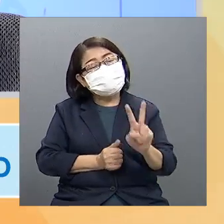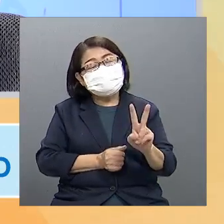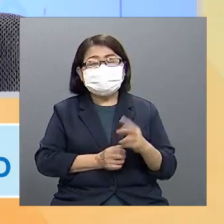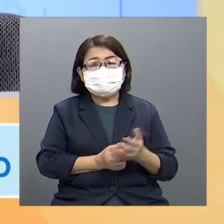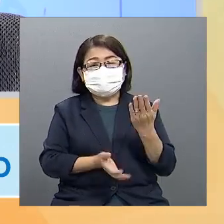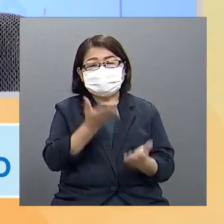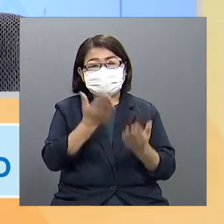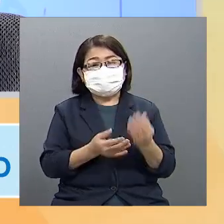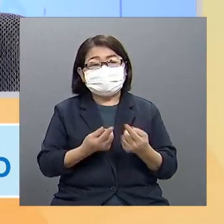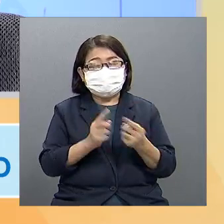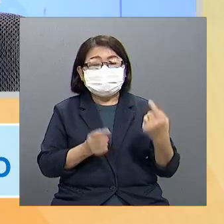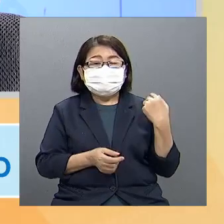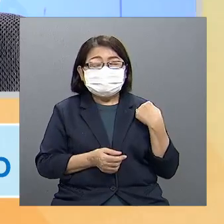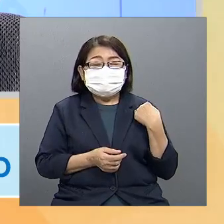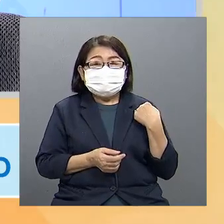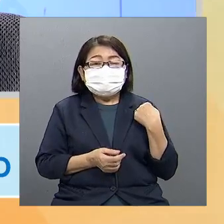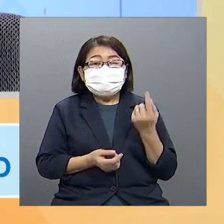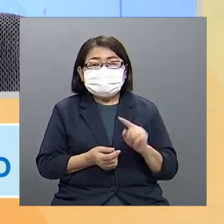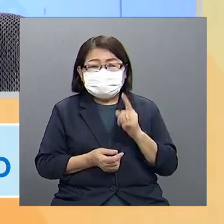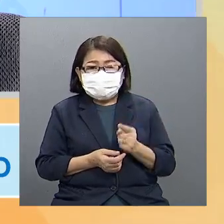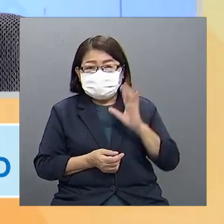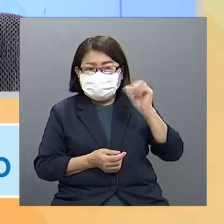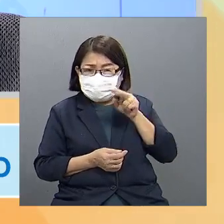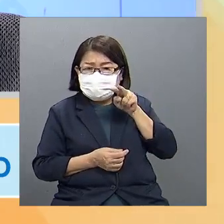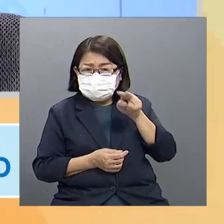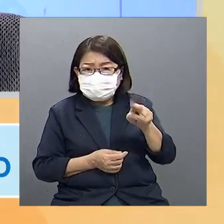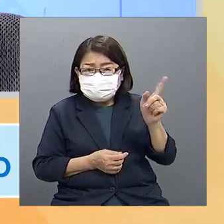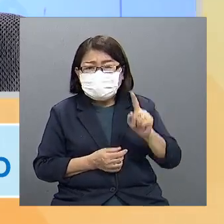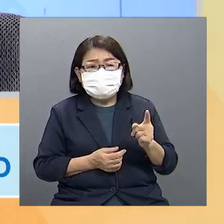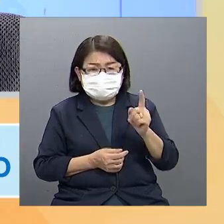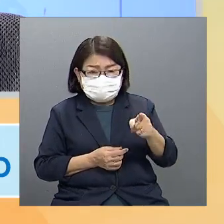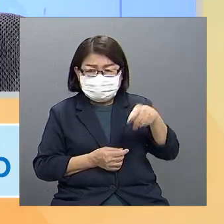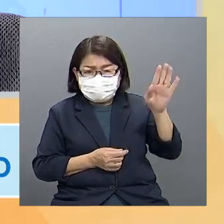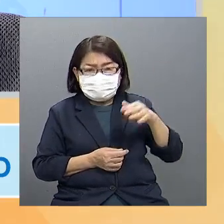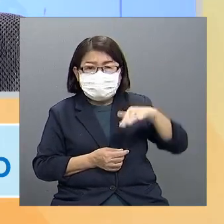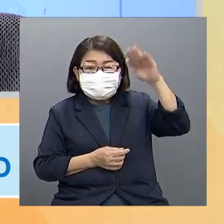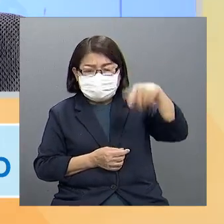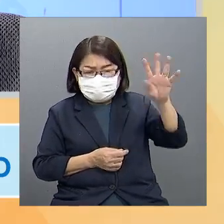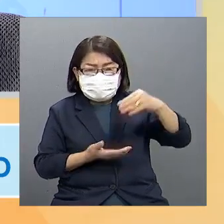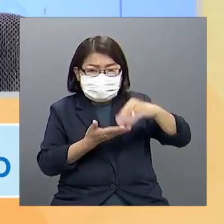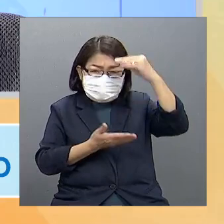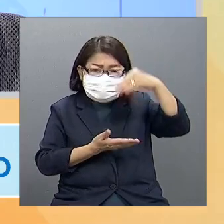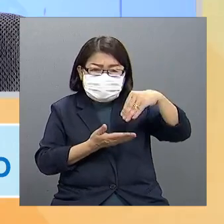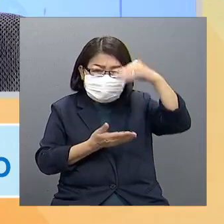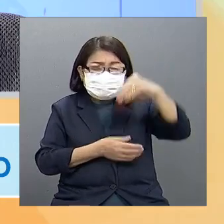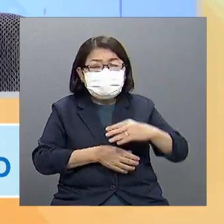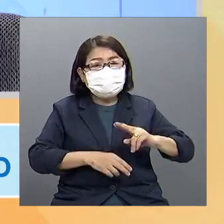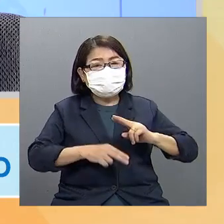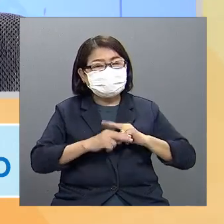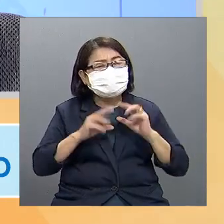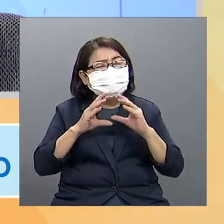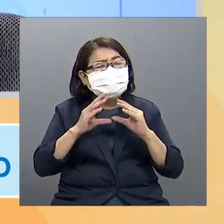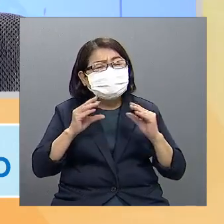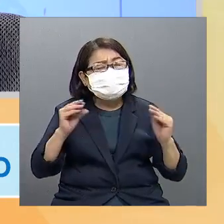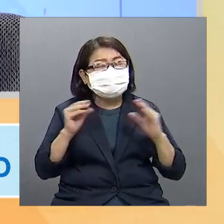าท่านต้องพยายามแยกเพราะว่าบางทีเขายังเรียนออนไลน ์ค่ะ พี่อะค่ะเขาก็ต้องการความสงบพ